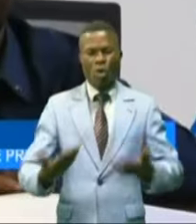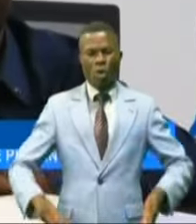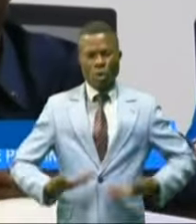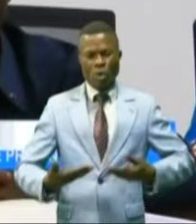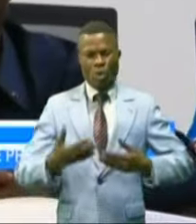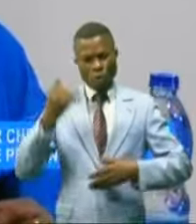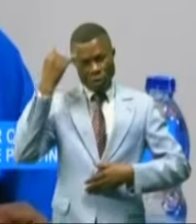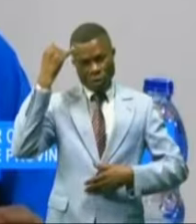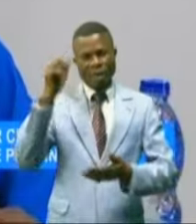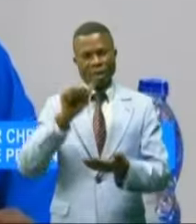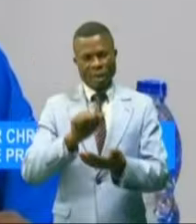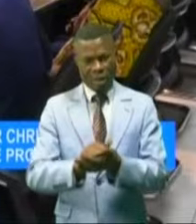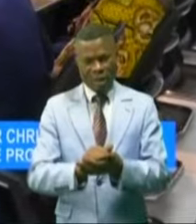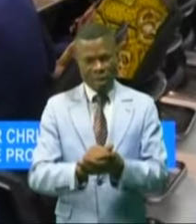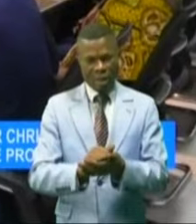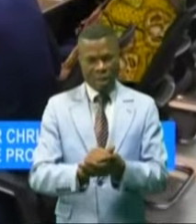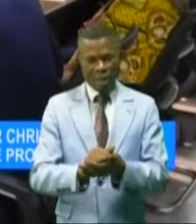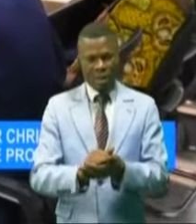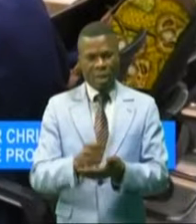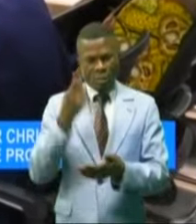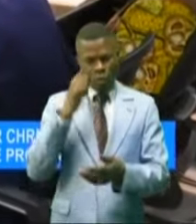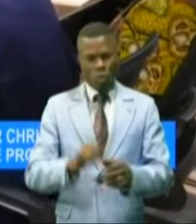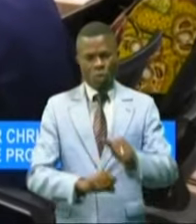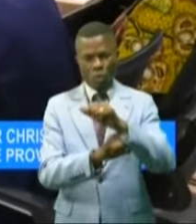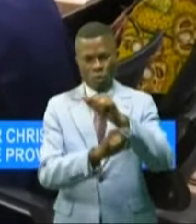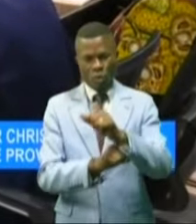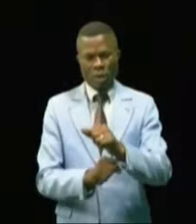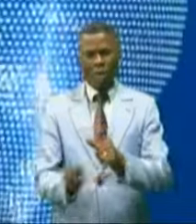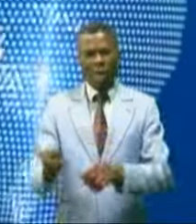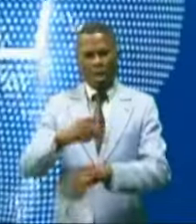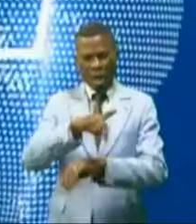cette initiative du nouveau gouverneur du Tanganyika.